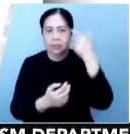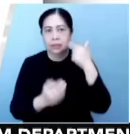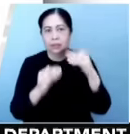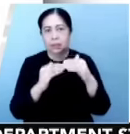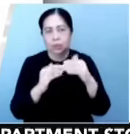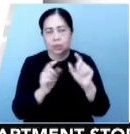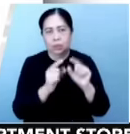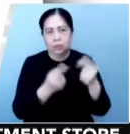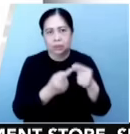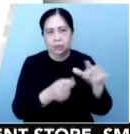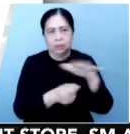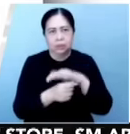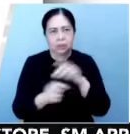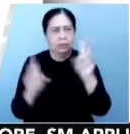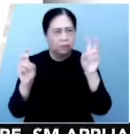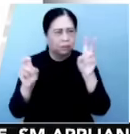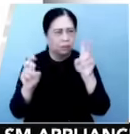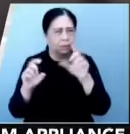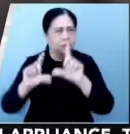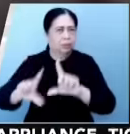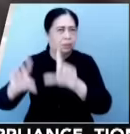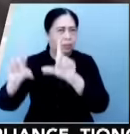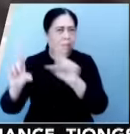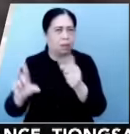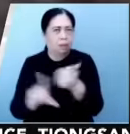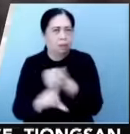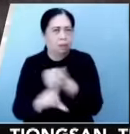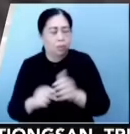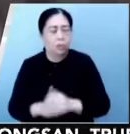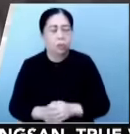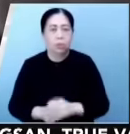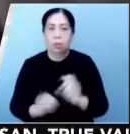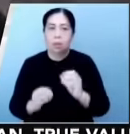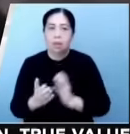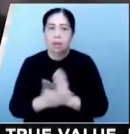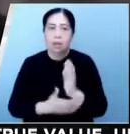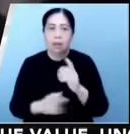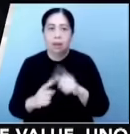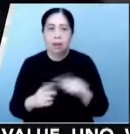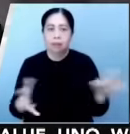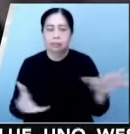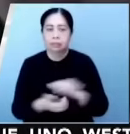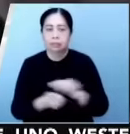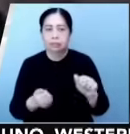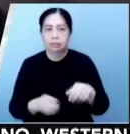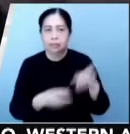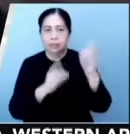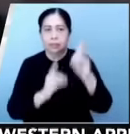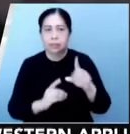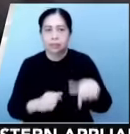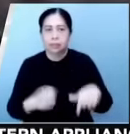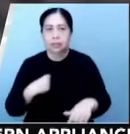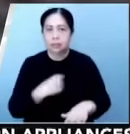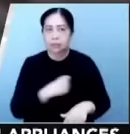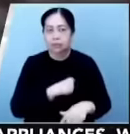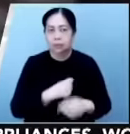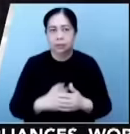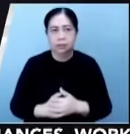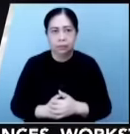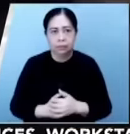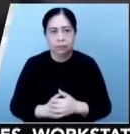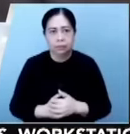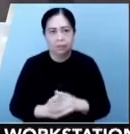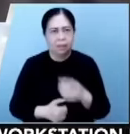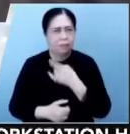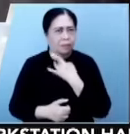umano'y pang-aabuso ng pastor. Walang karapatan si Quiboloy yurakan ang dignidad ng Senado. Ang pangbabastos niya